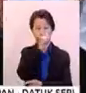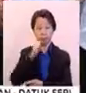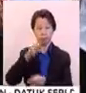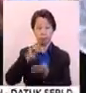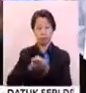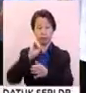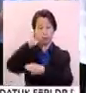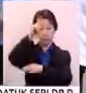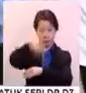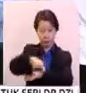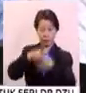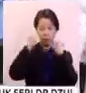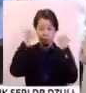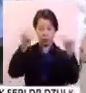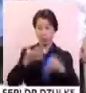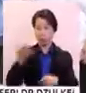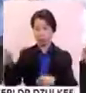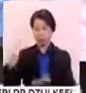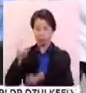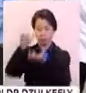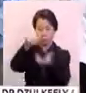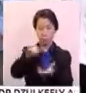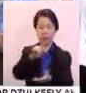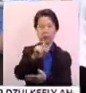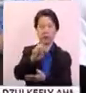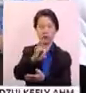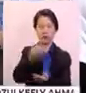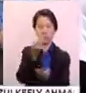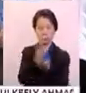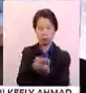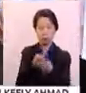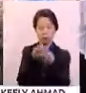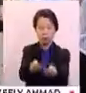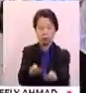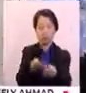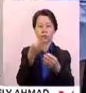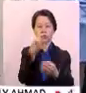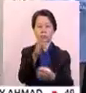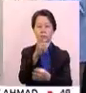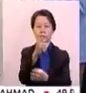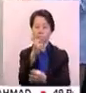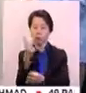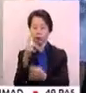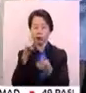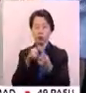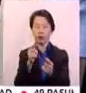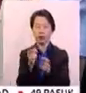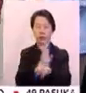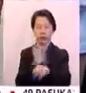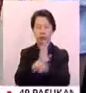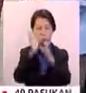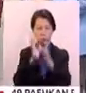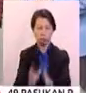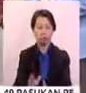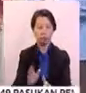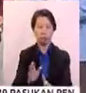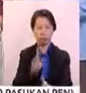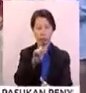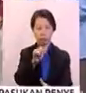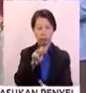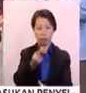Jaya. Pada program itu, beliau turut menyampaikan geran insentif bernilai lebih RM19,000 kepada usahawan karavan tani